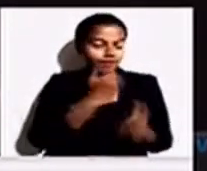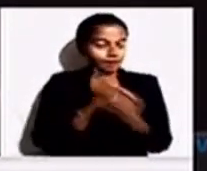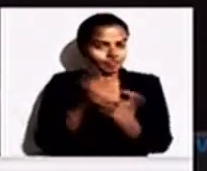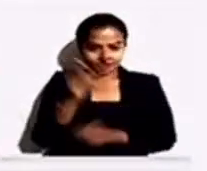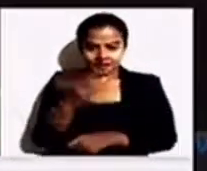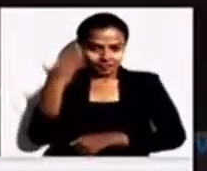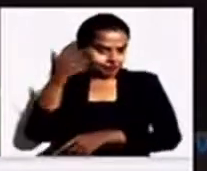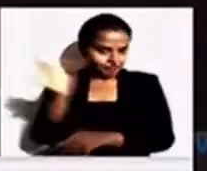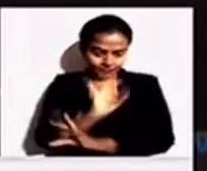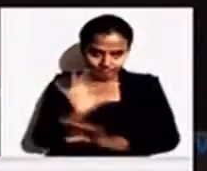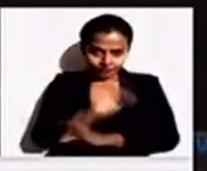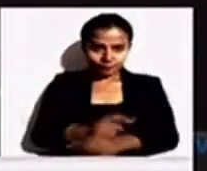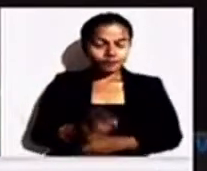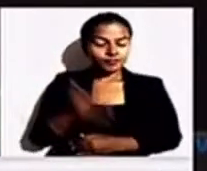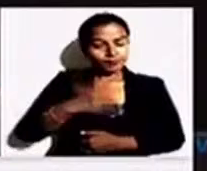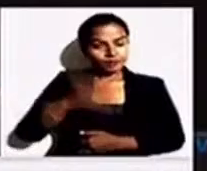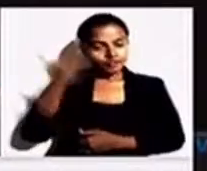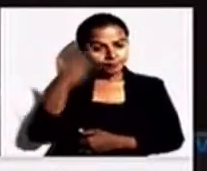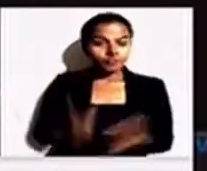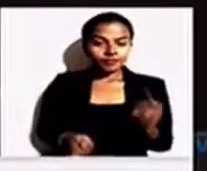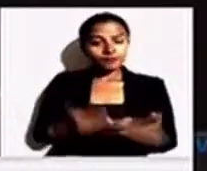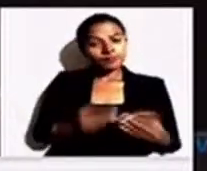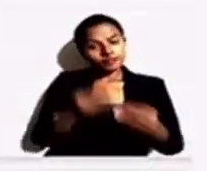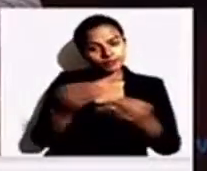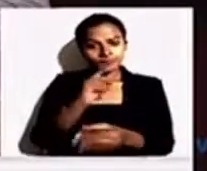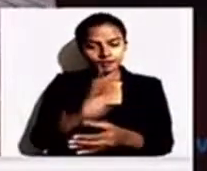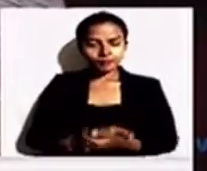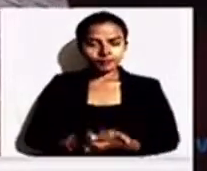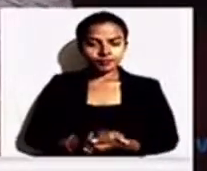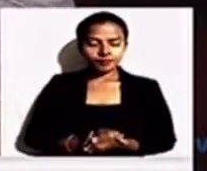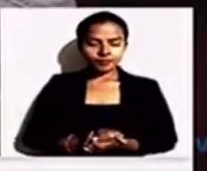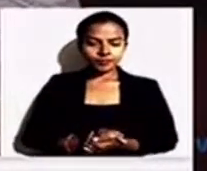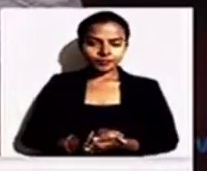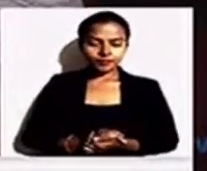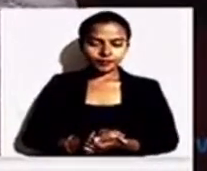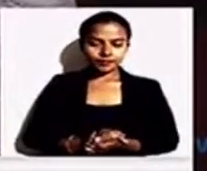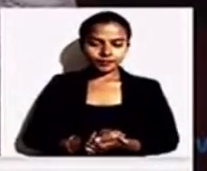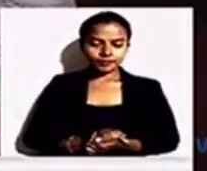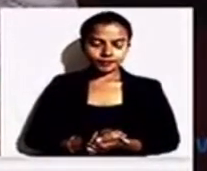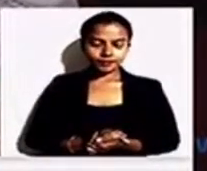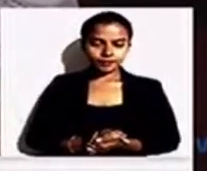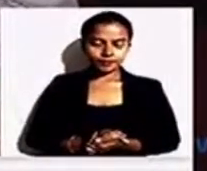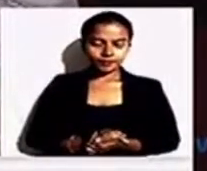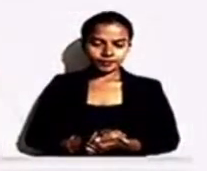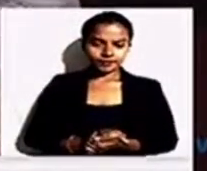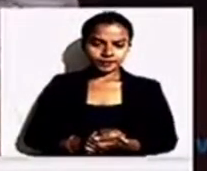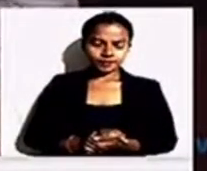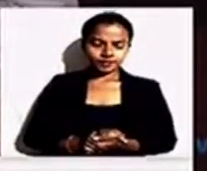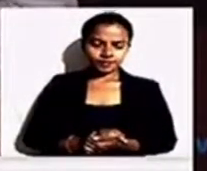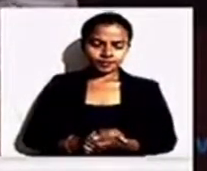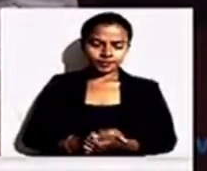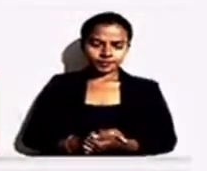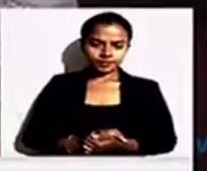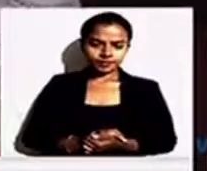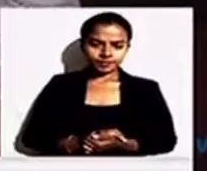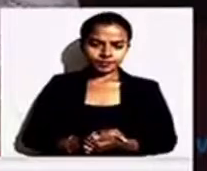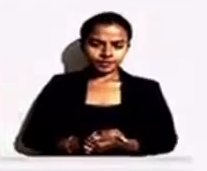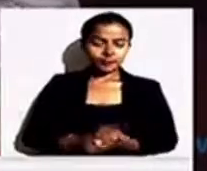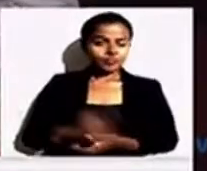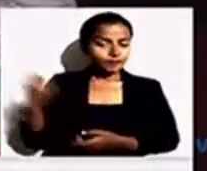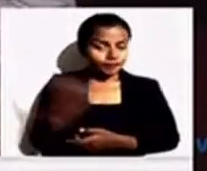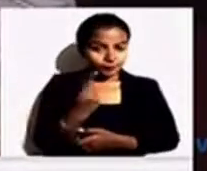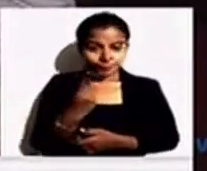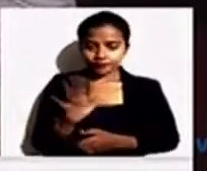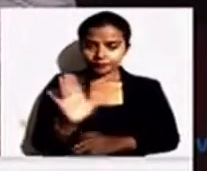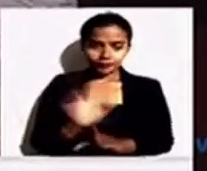examination. මරණ පරීක්ෂණ වලින් ඒවා එළි වෙලා තියෙනවා මේ පළවෙනි සිද්ධිය නෙවෙයි මහර එක This is not the first incident of this nature. Two